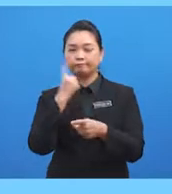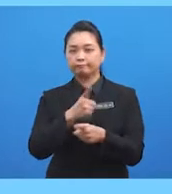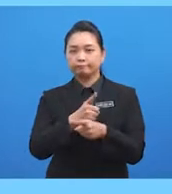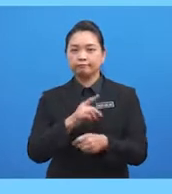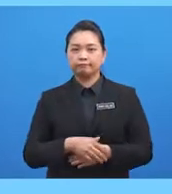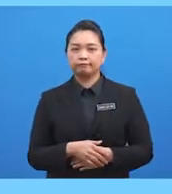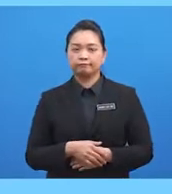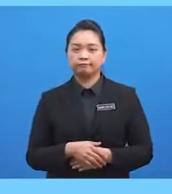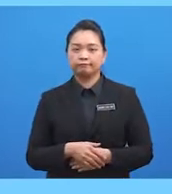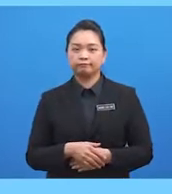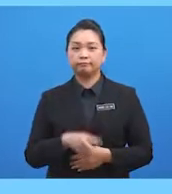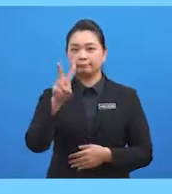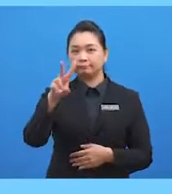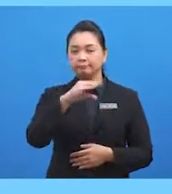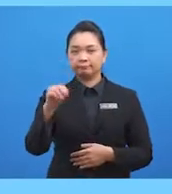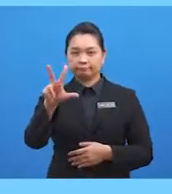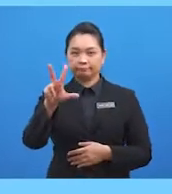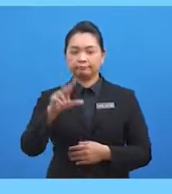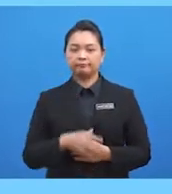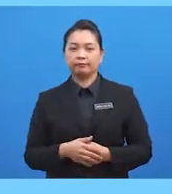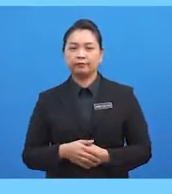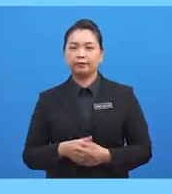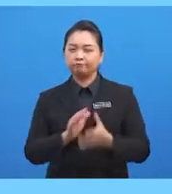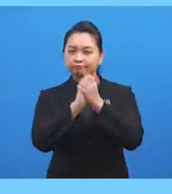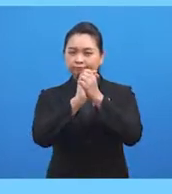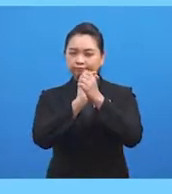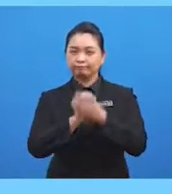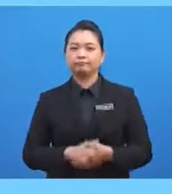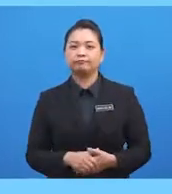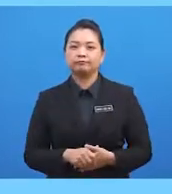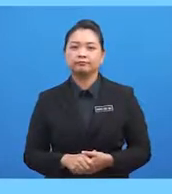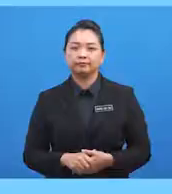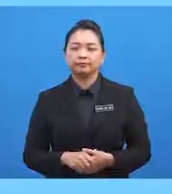Betul. Pilihan 2 dan 3. Tahniah.